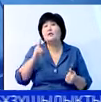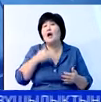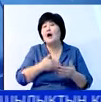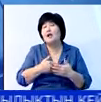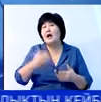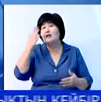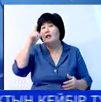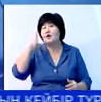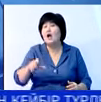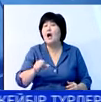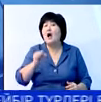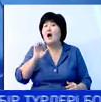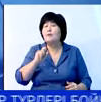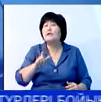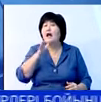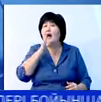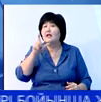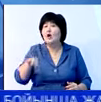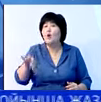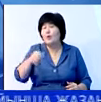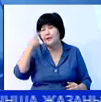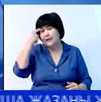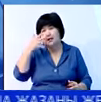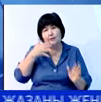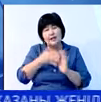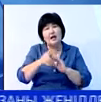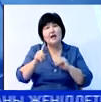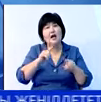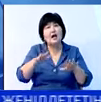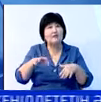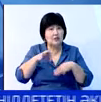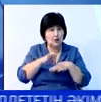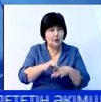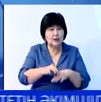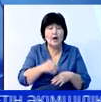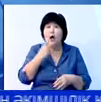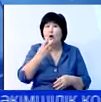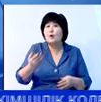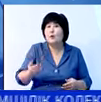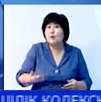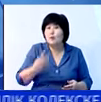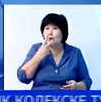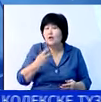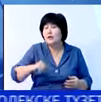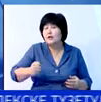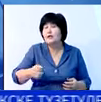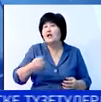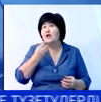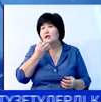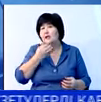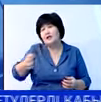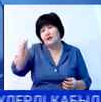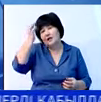талантты тұлға абыз ақсақал тақырыбында облыстық ғылыми танымдық конференция ұйымдастырылды. Көз көргендер, үзеңгілестер жылы естеліктерін